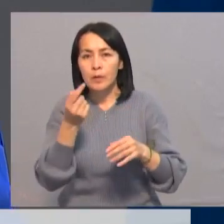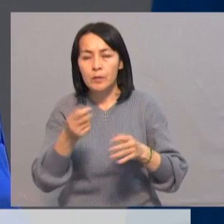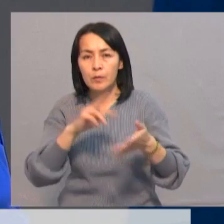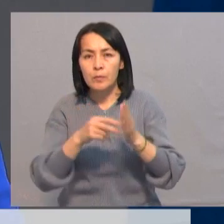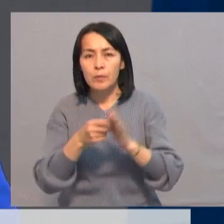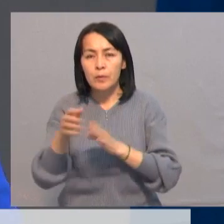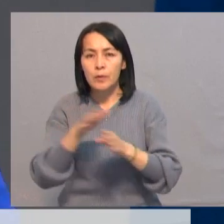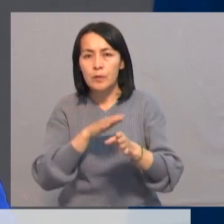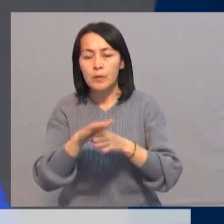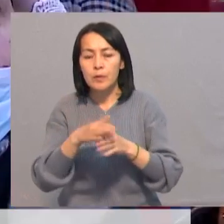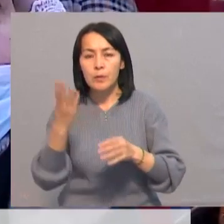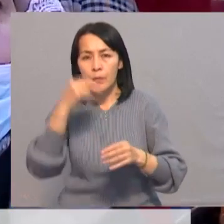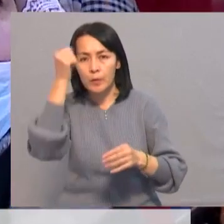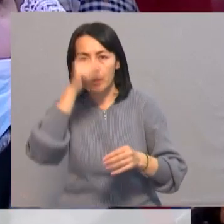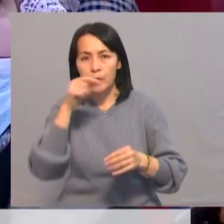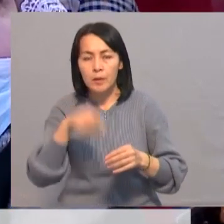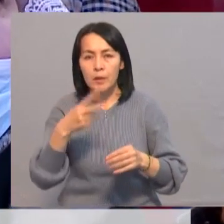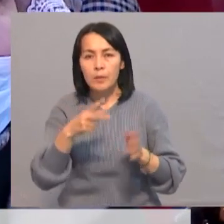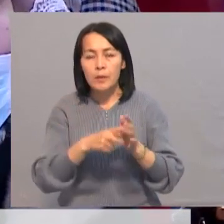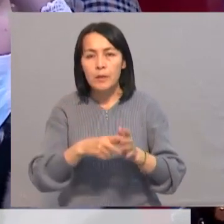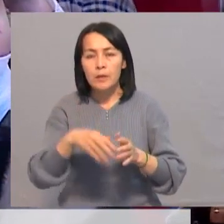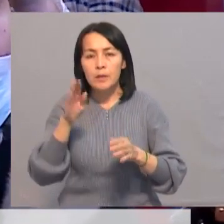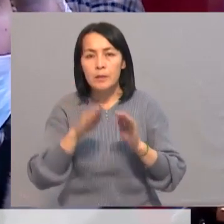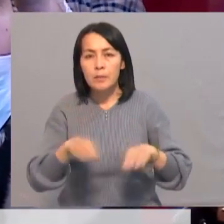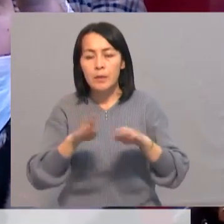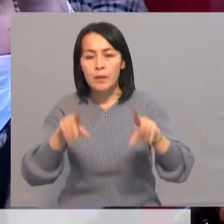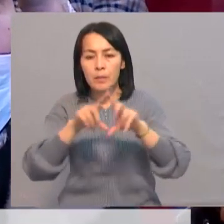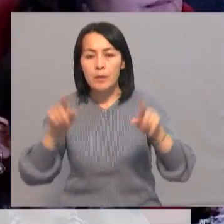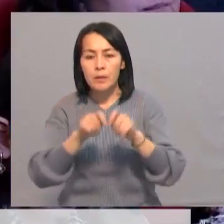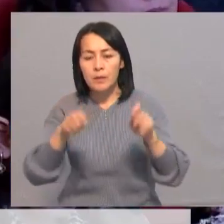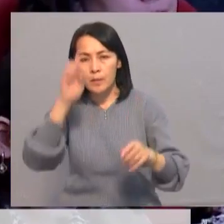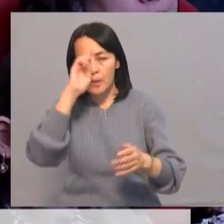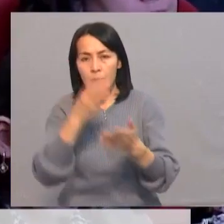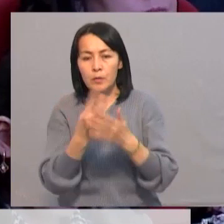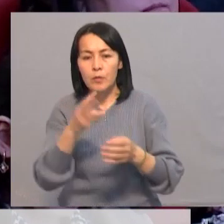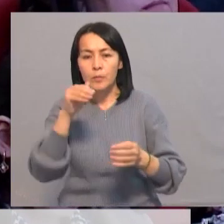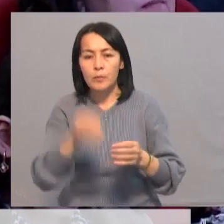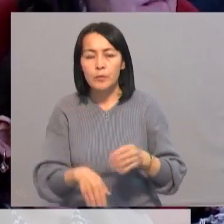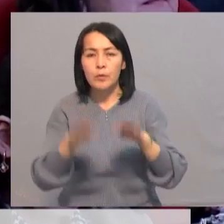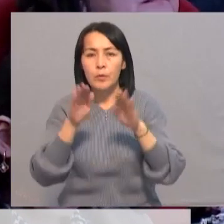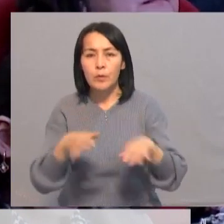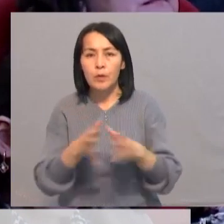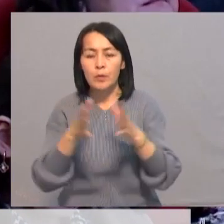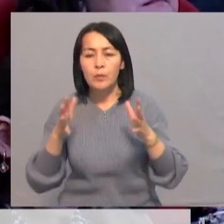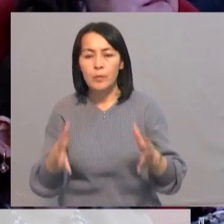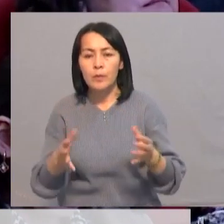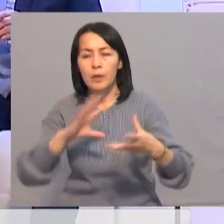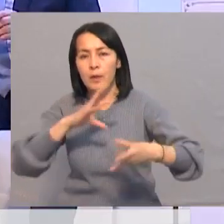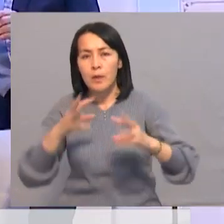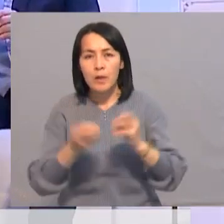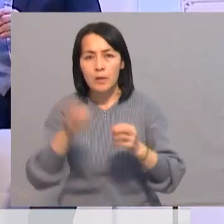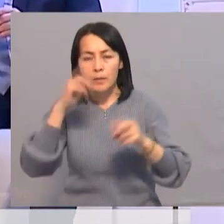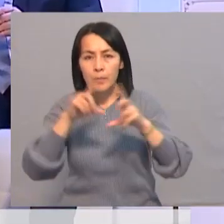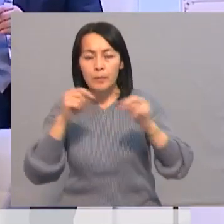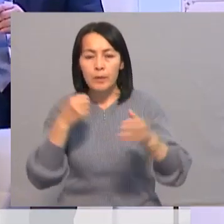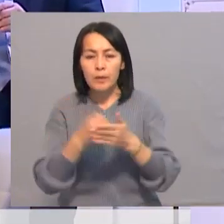түрде шешілуде. Өткен жыл ғана 28 балабақша ашылып, мемлекеттік тапсырыс 3000-ға жуық орынға ұлғайтылды. Нәтижесінде